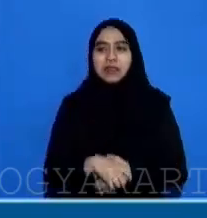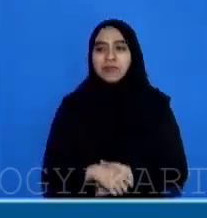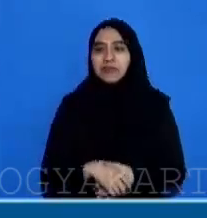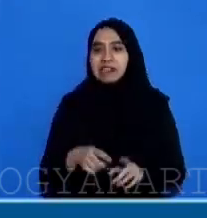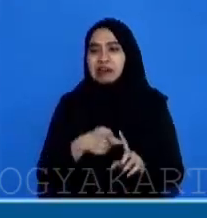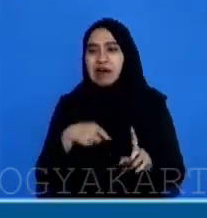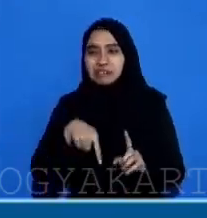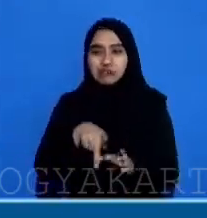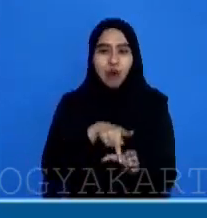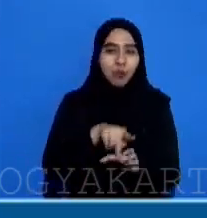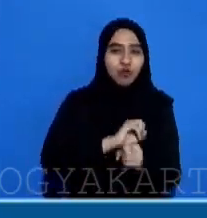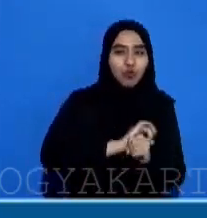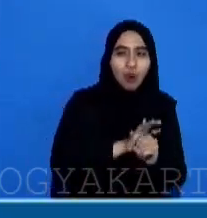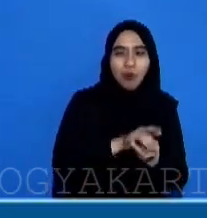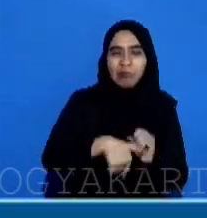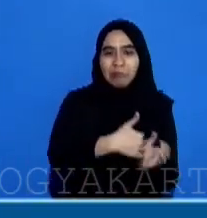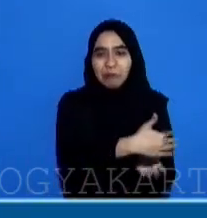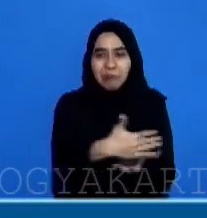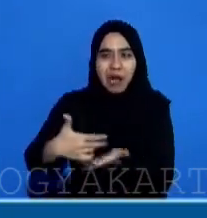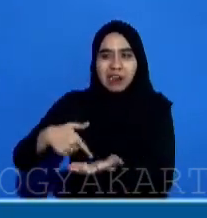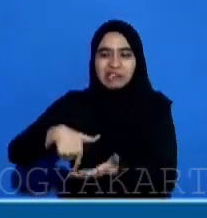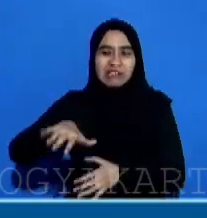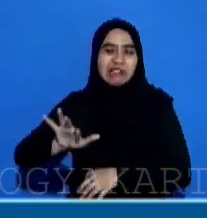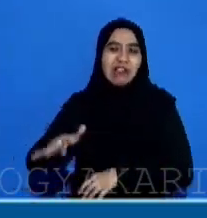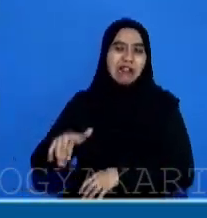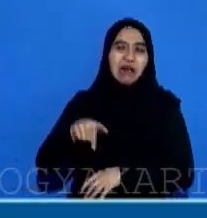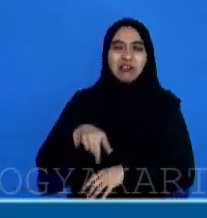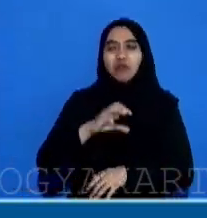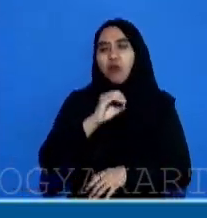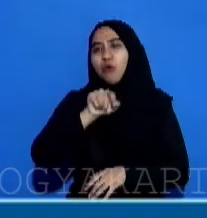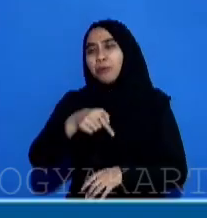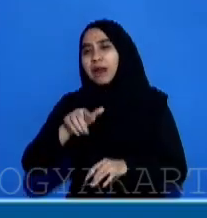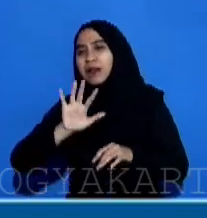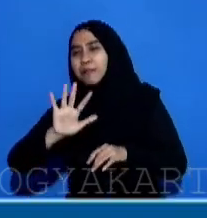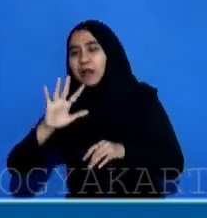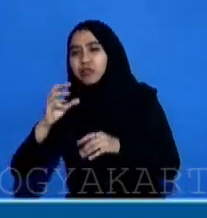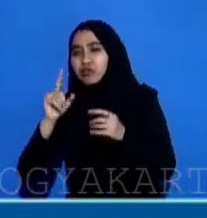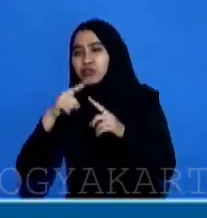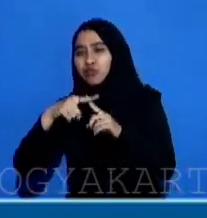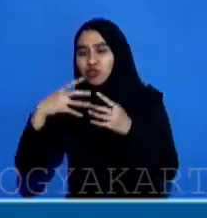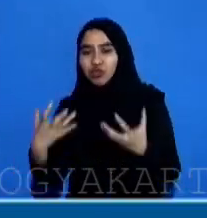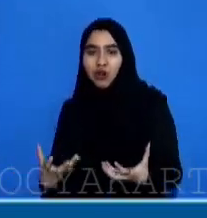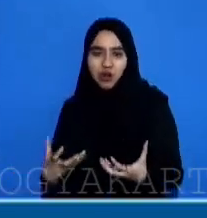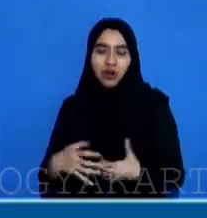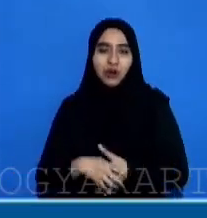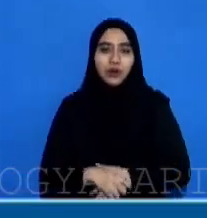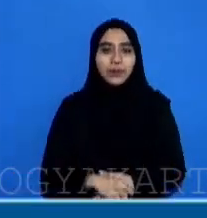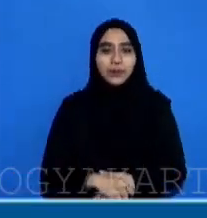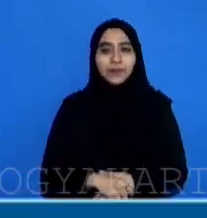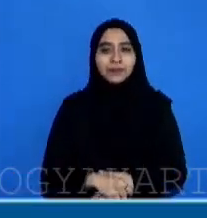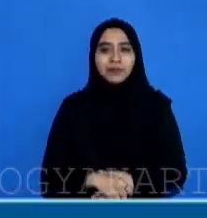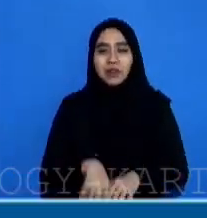meneh men Nam pikant Asil 0 G ton saben hektaripun B men amargi kathah tanan kopi